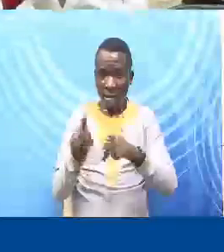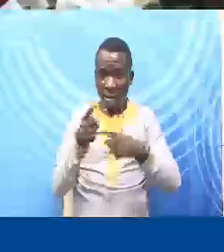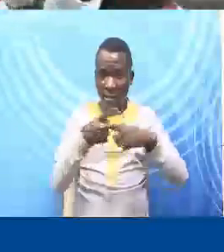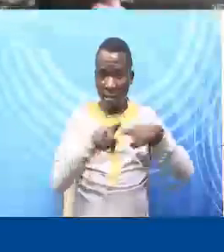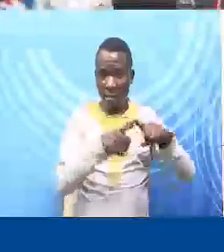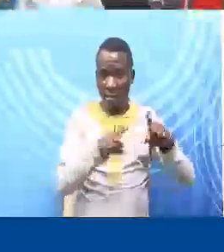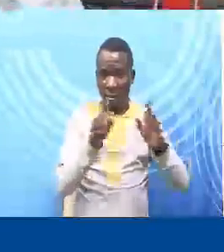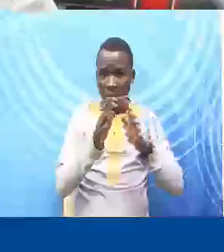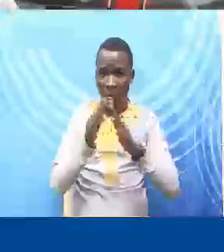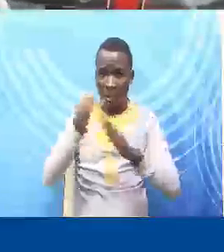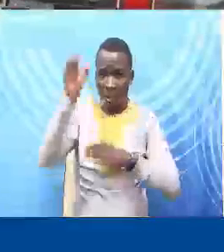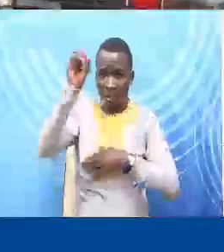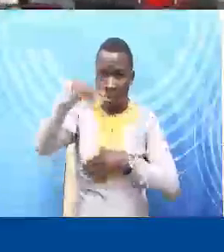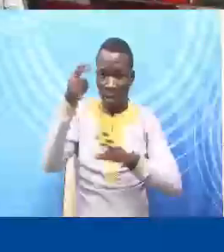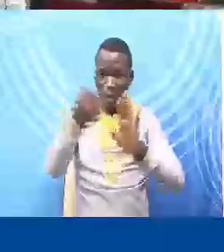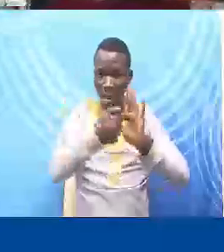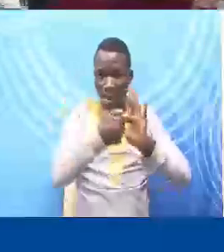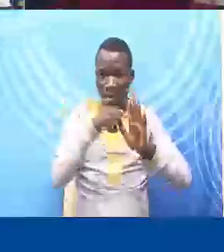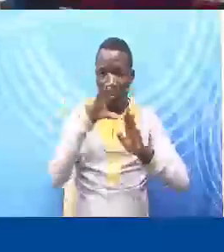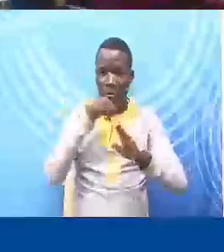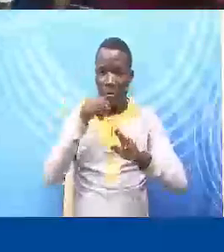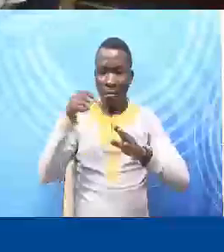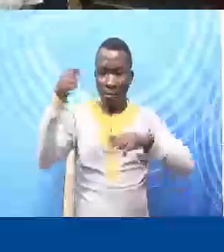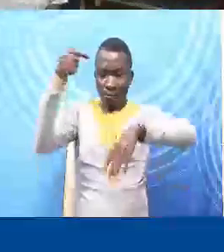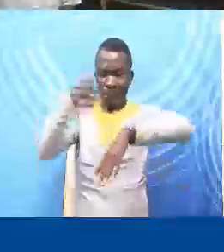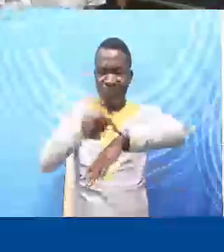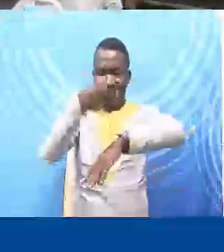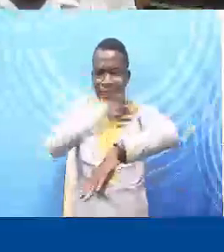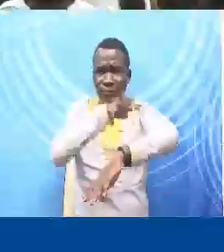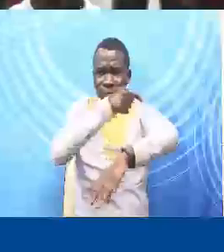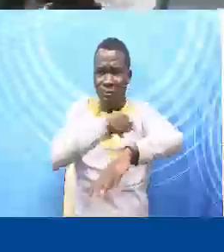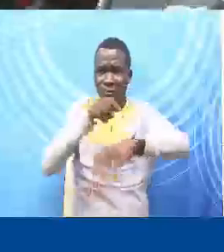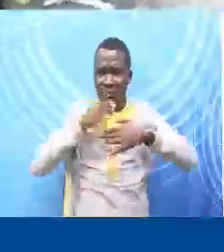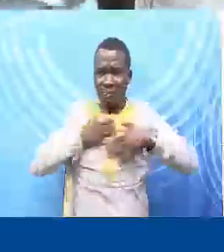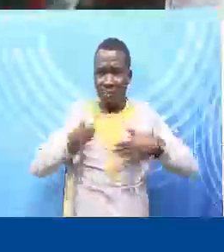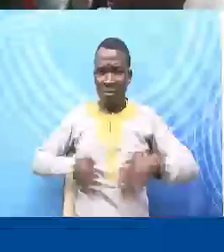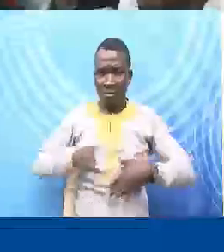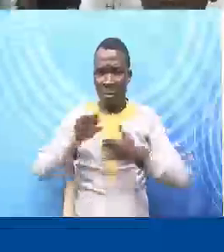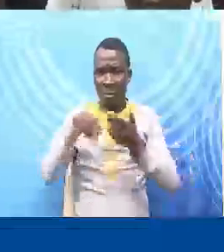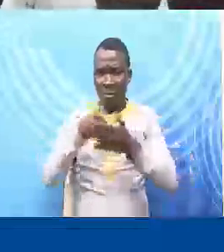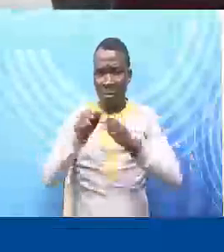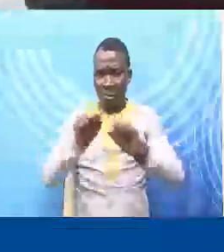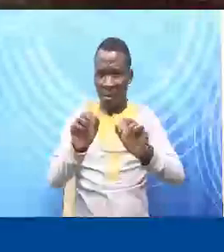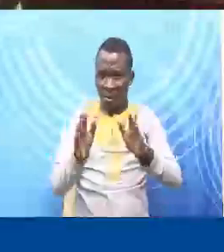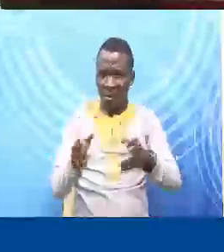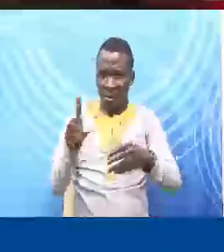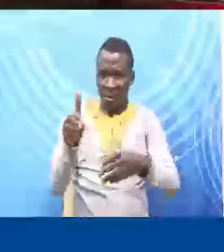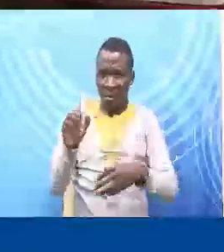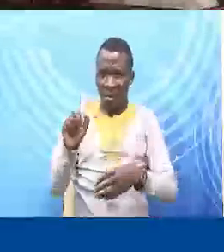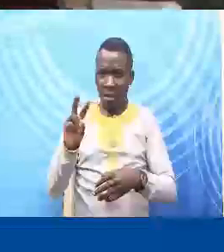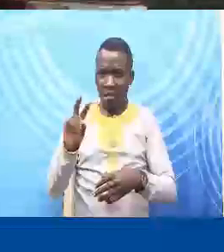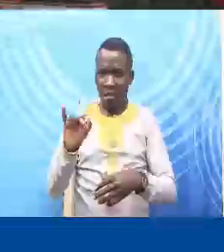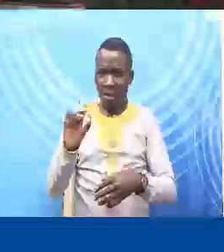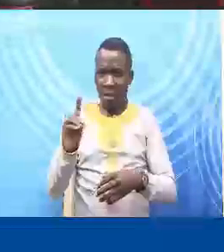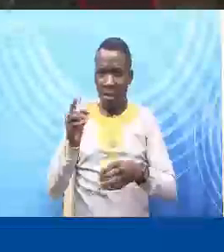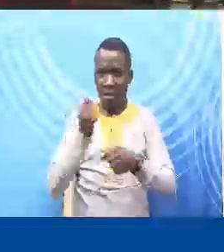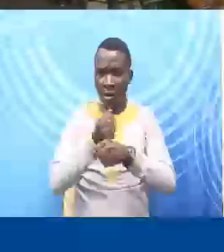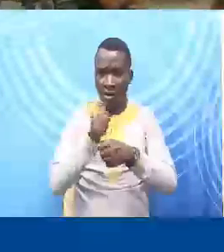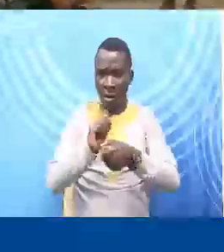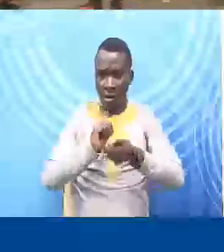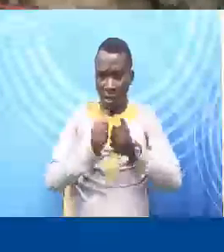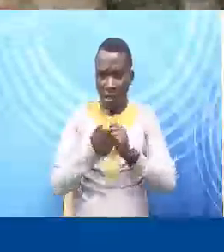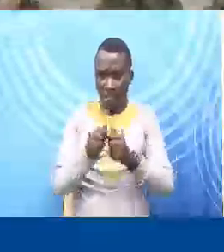nk'aho mu mujyi wa kigali hagaragaye uwiteraga ibikwasa umubiri wose umumotari witwa David wakoraga ubufindo kuri moto nawe bagashimangira ko ngo yaba